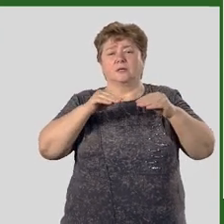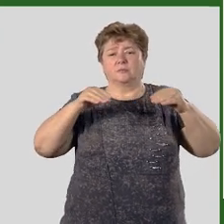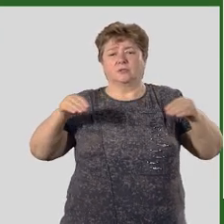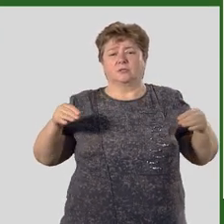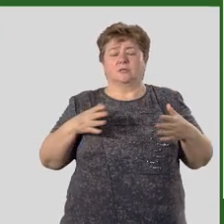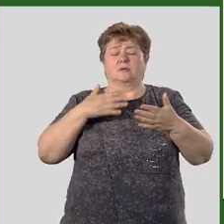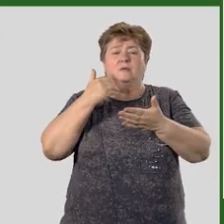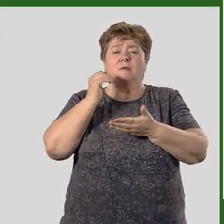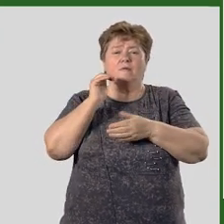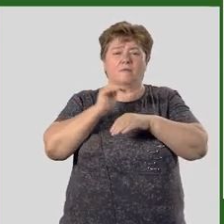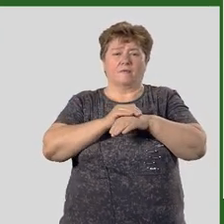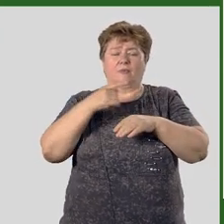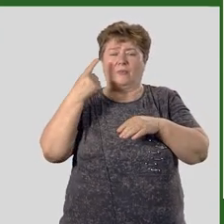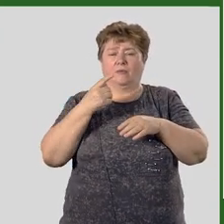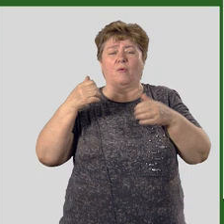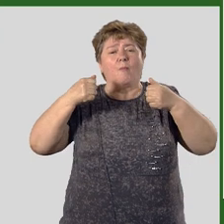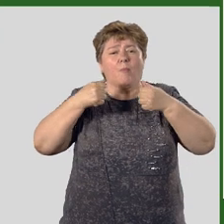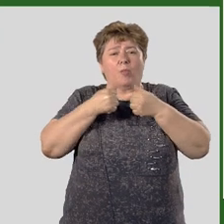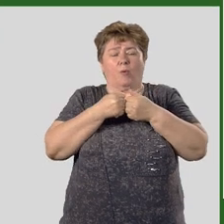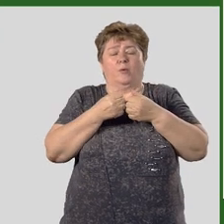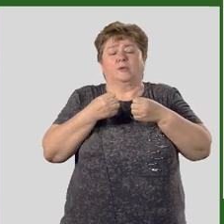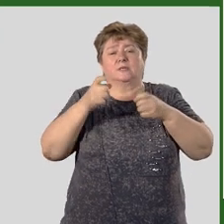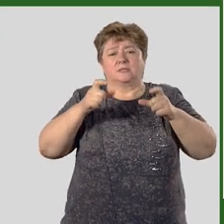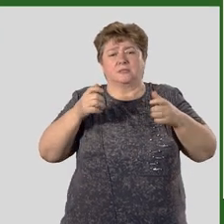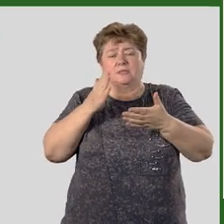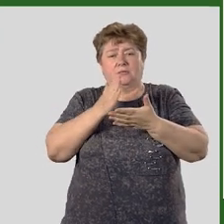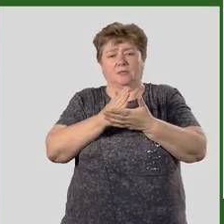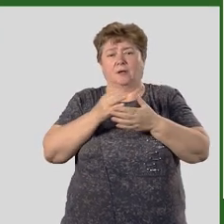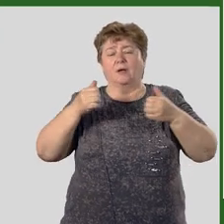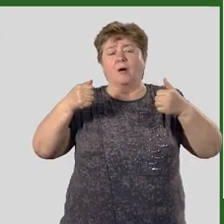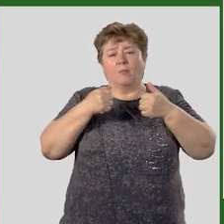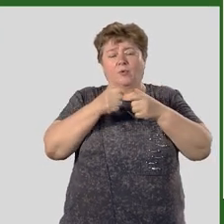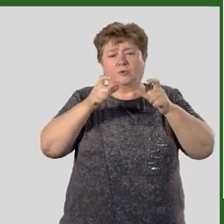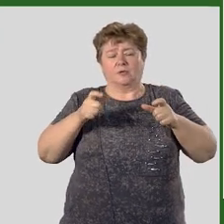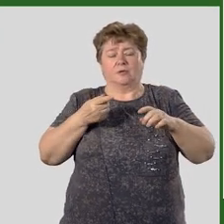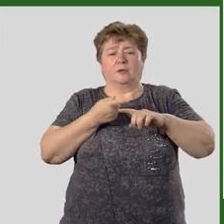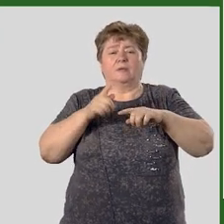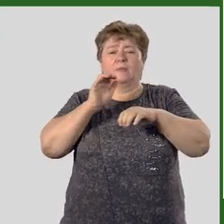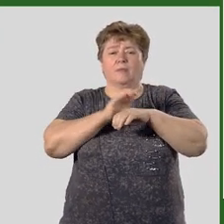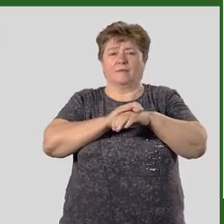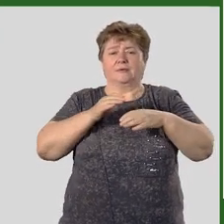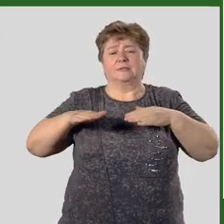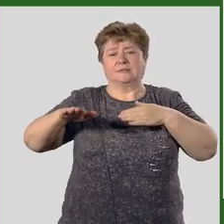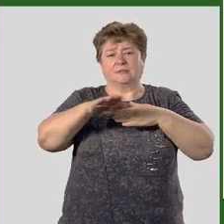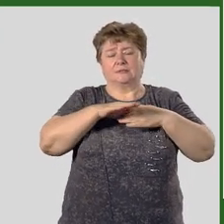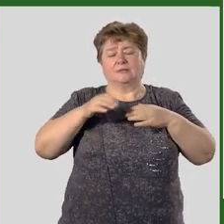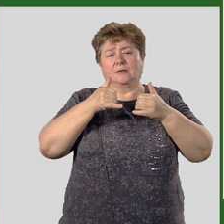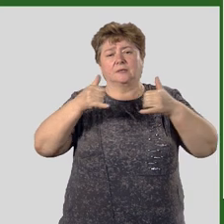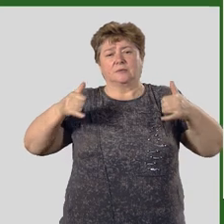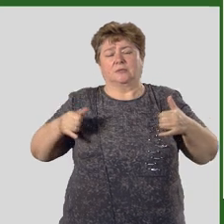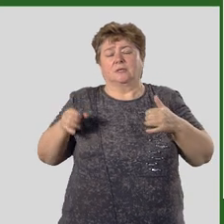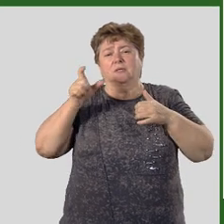размещения является плотность населения. Плотность населения – это показатель территориального